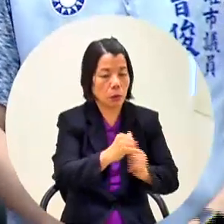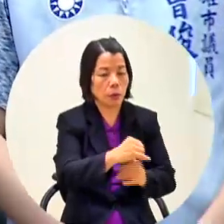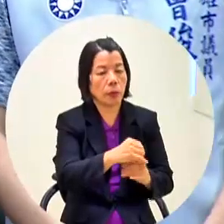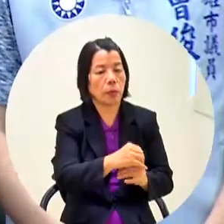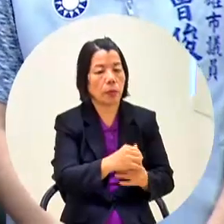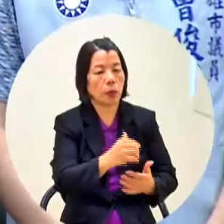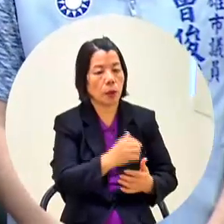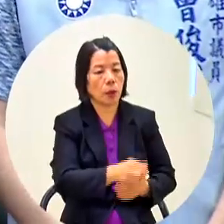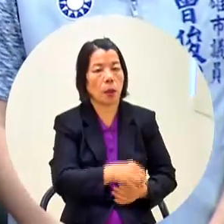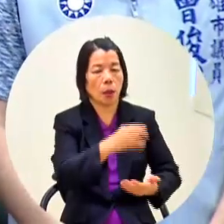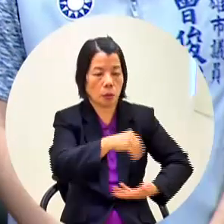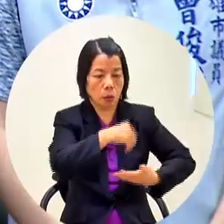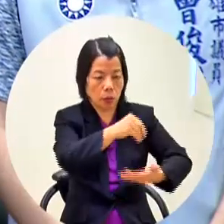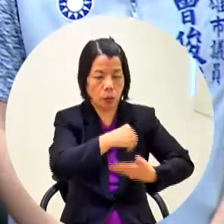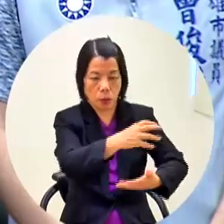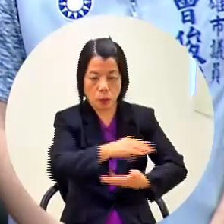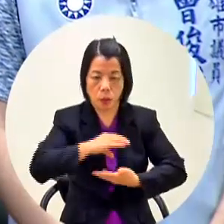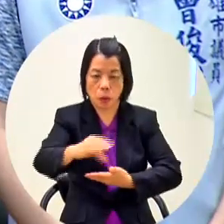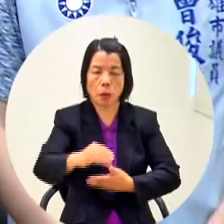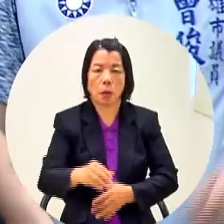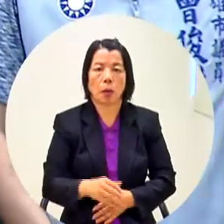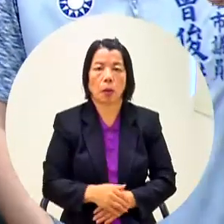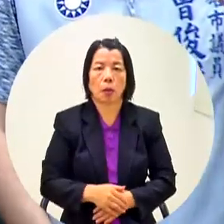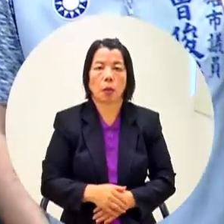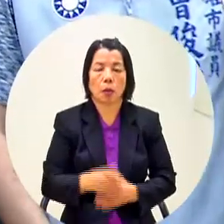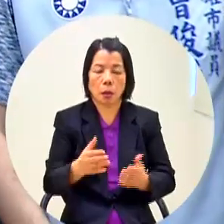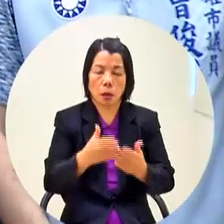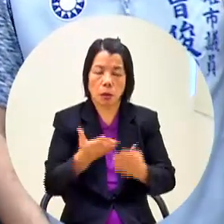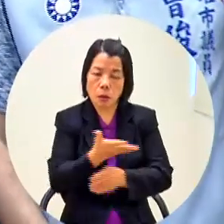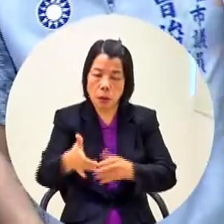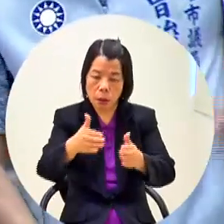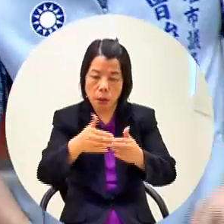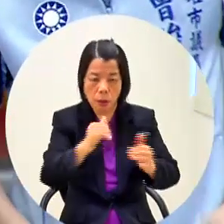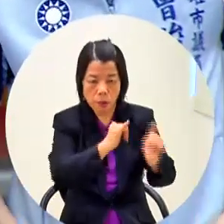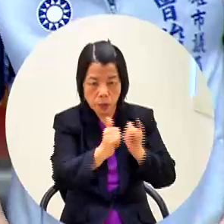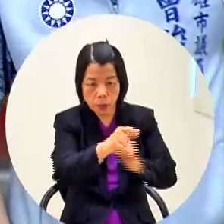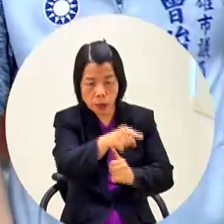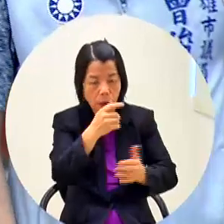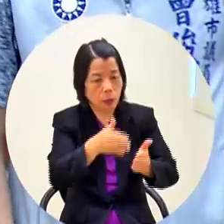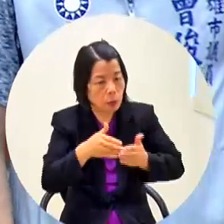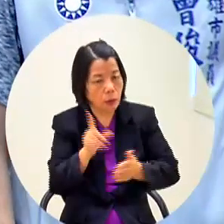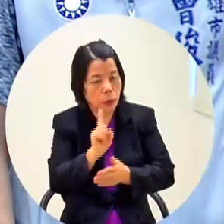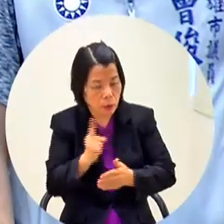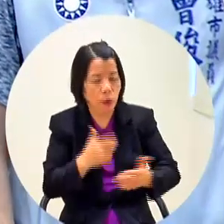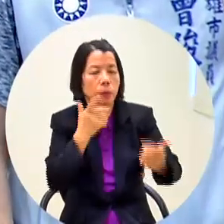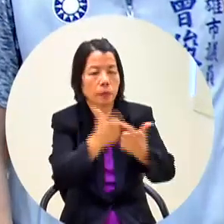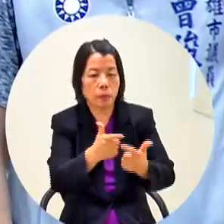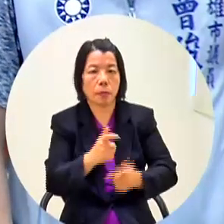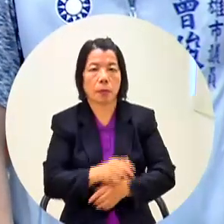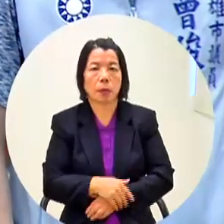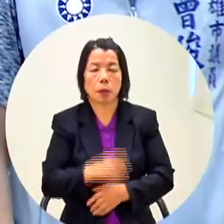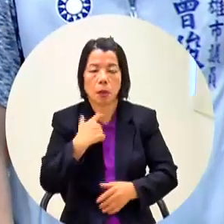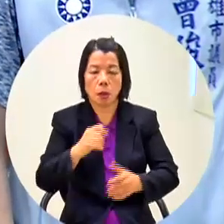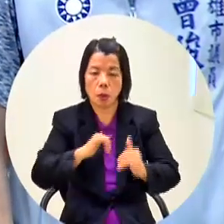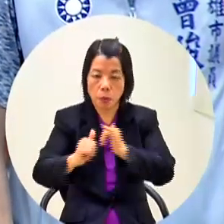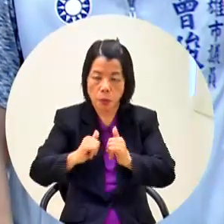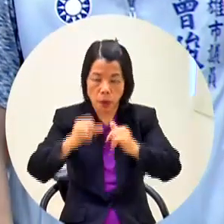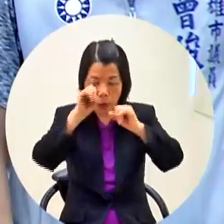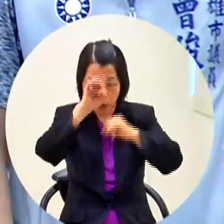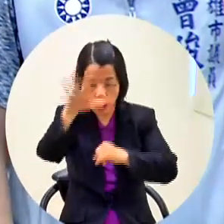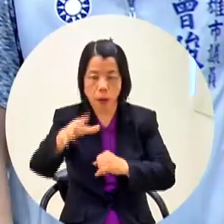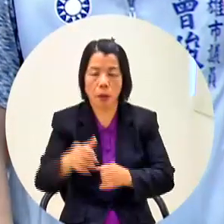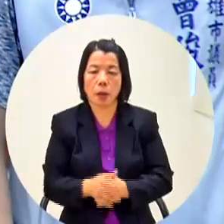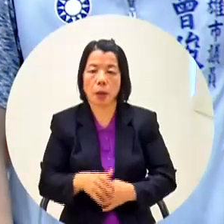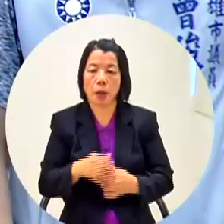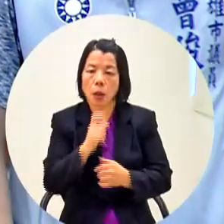到这个议会殿堂上，反映出我们地方上的所需求。所以我请在这边呼吁民进党团，请看好我们